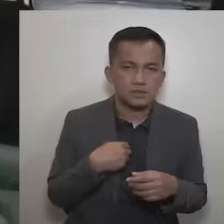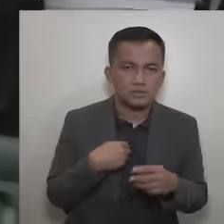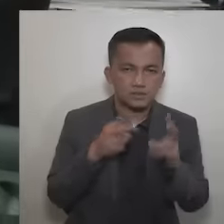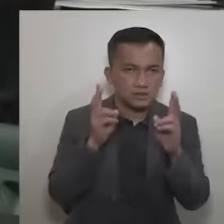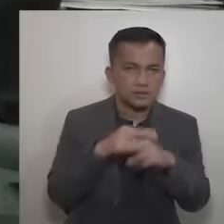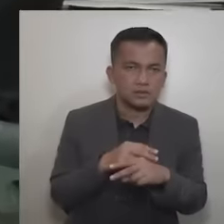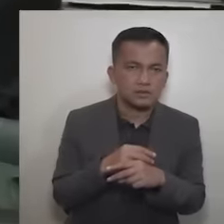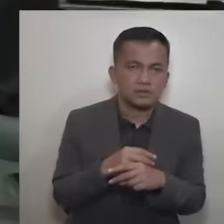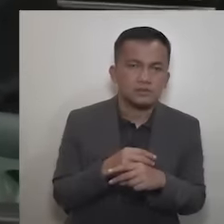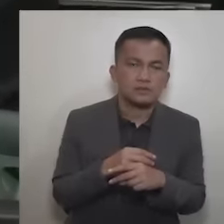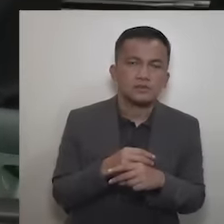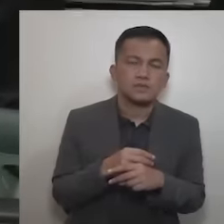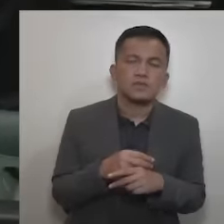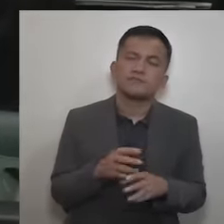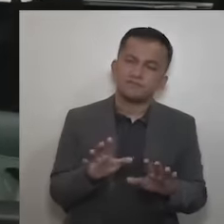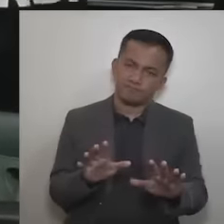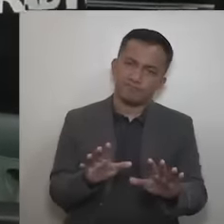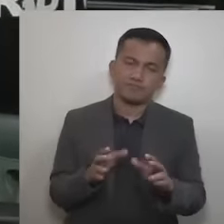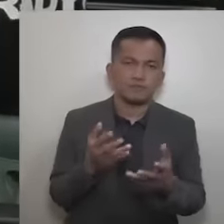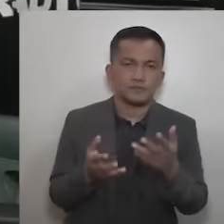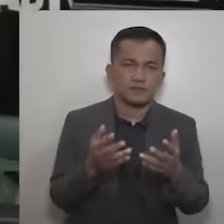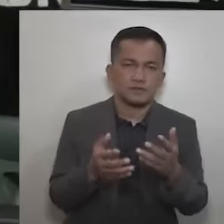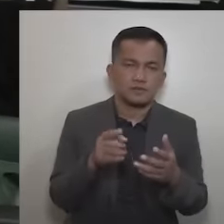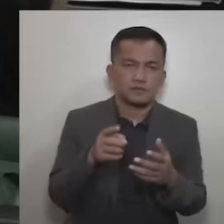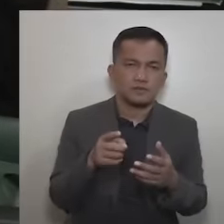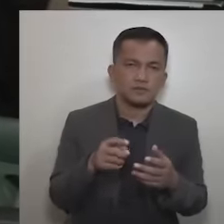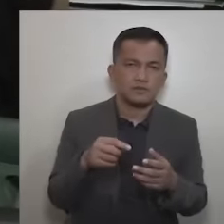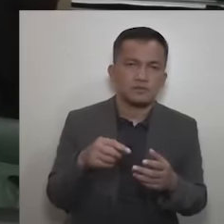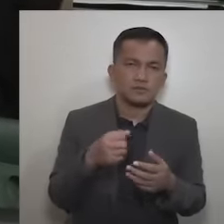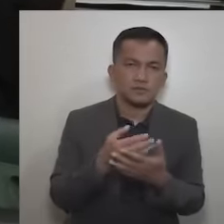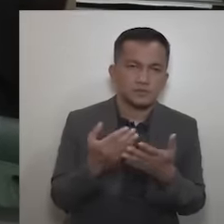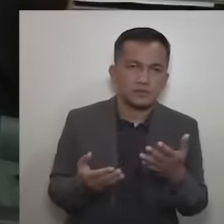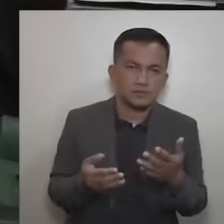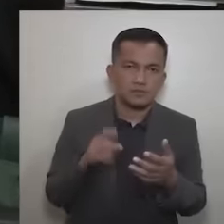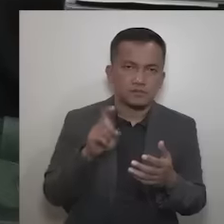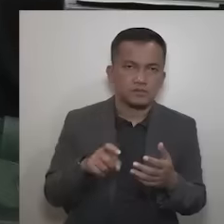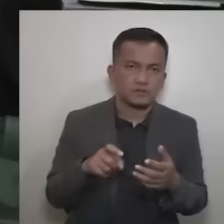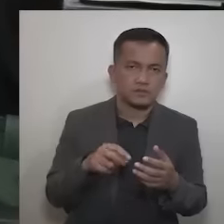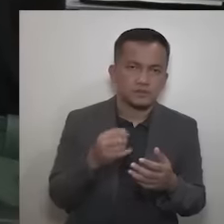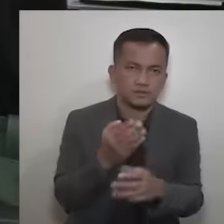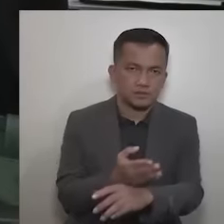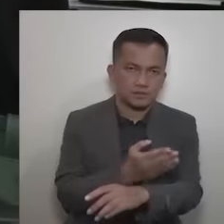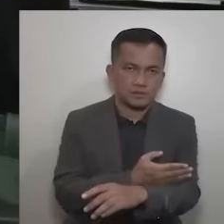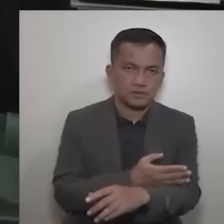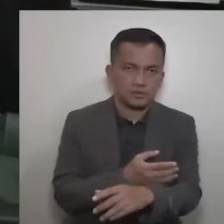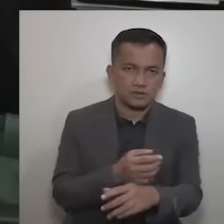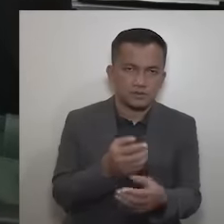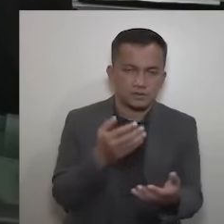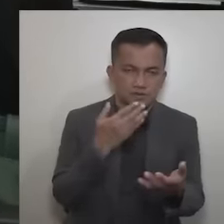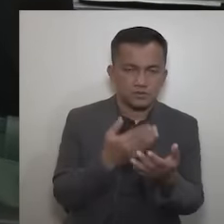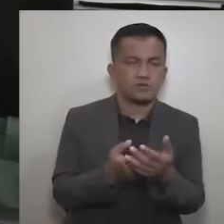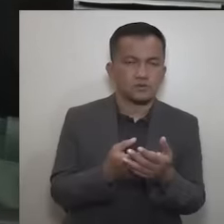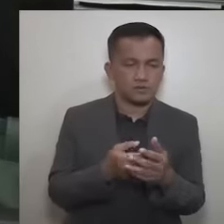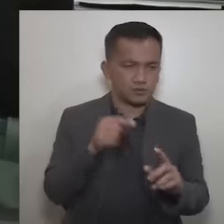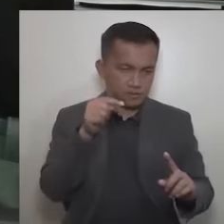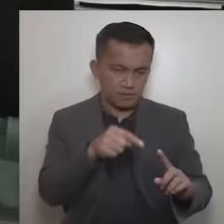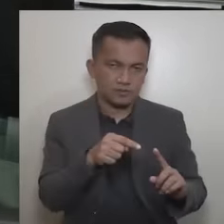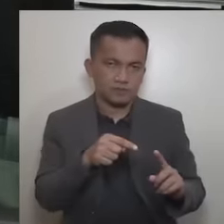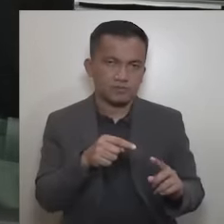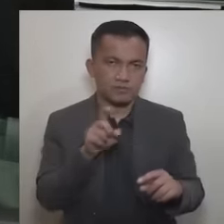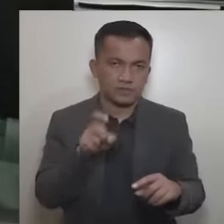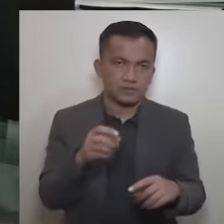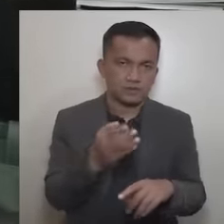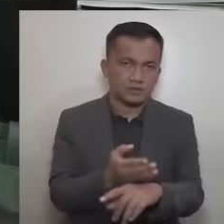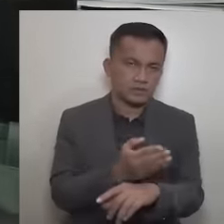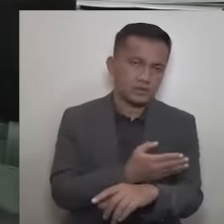namin. Siguro that's ano rin eh, that's something siguro na we have to improve. Buti na point out din ninyo. At that's something we